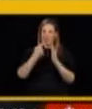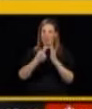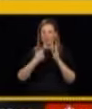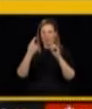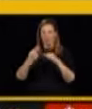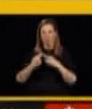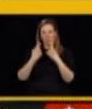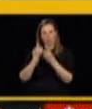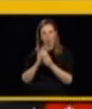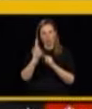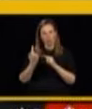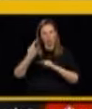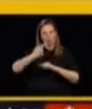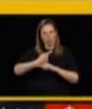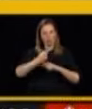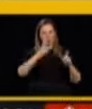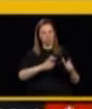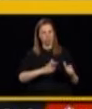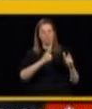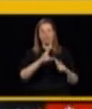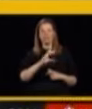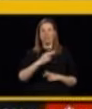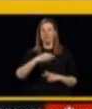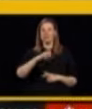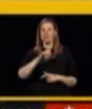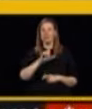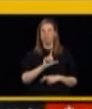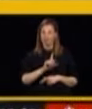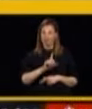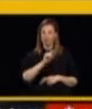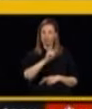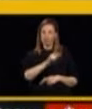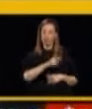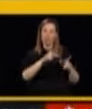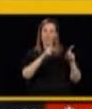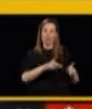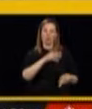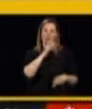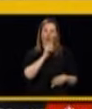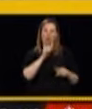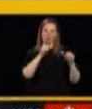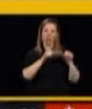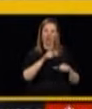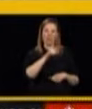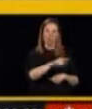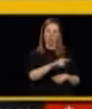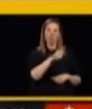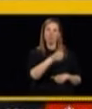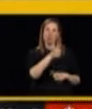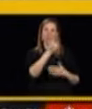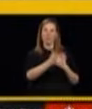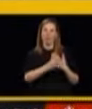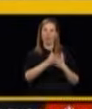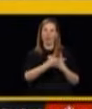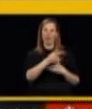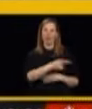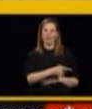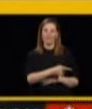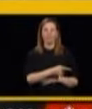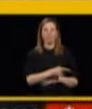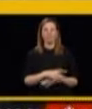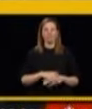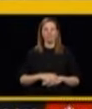dans les CHSLD, donc les personnes aînées qui sont vulnérables.